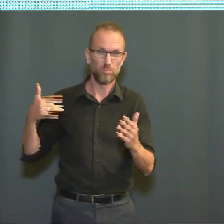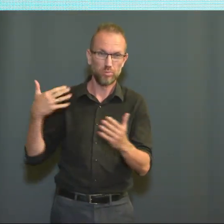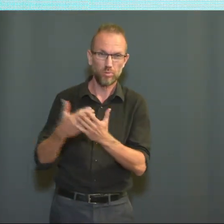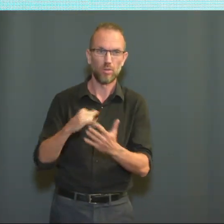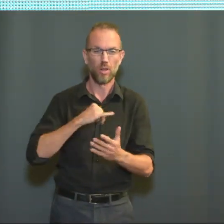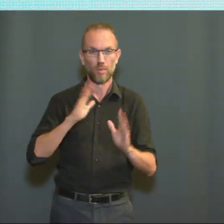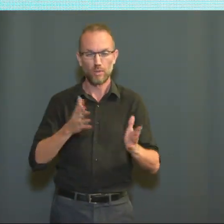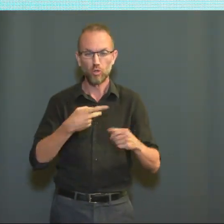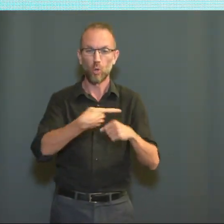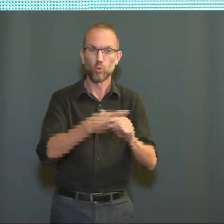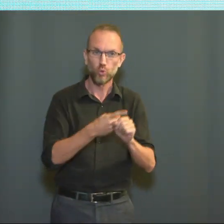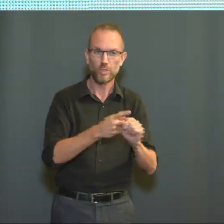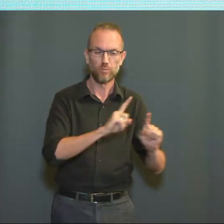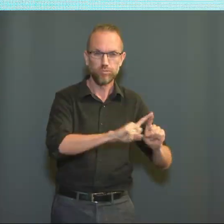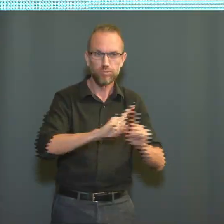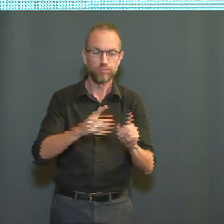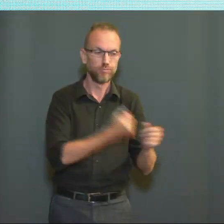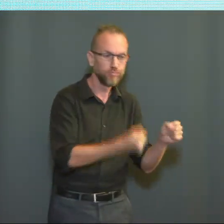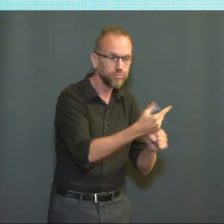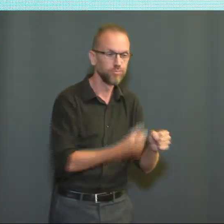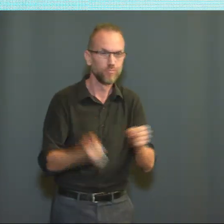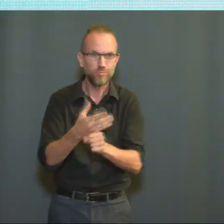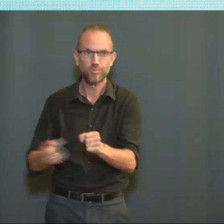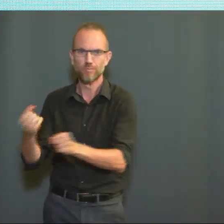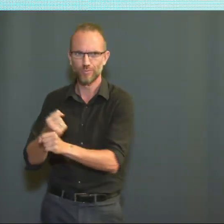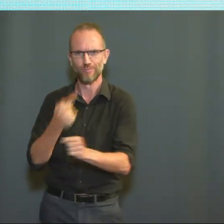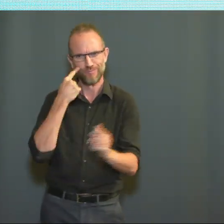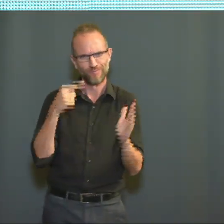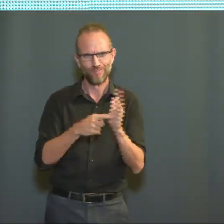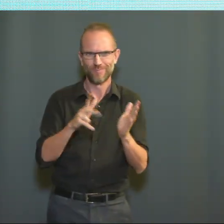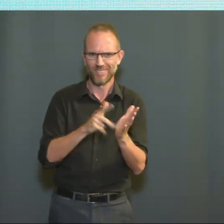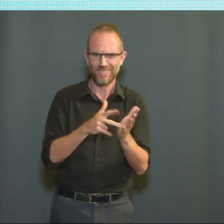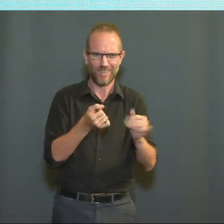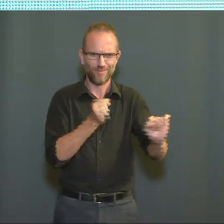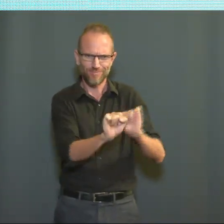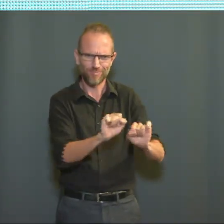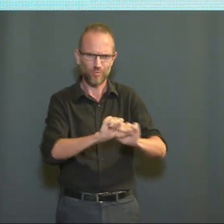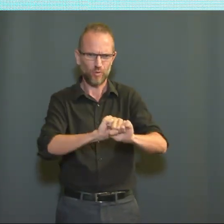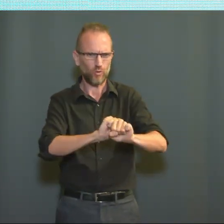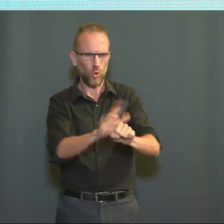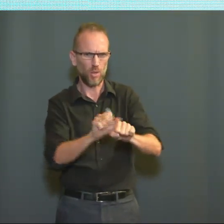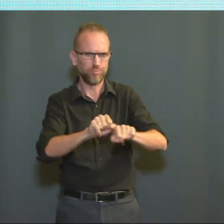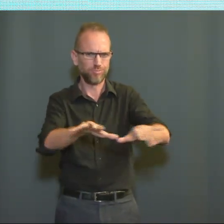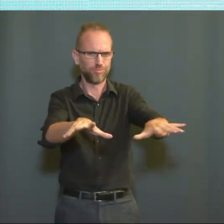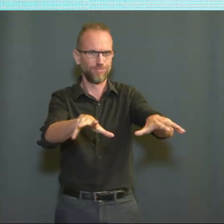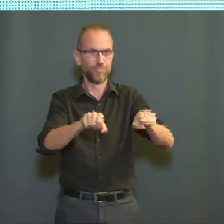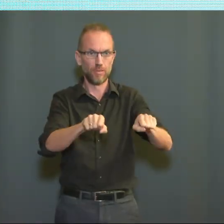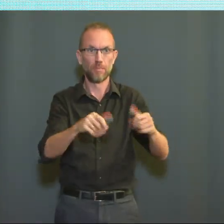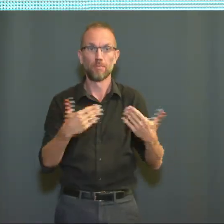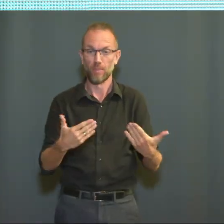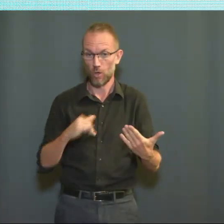pour lutter contre la propagation du virus. À partir d'aujourd'hui, un outil important sera